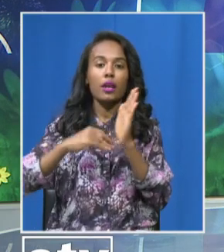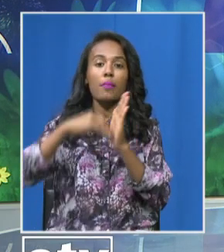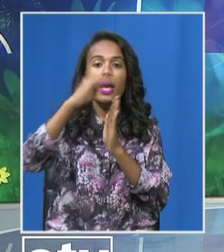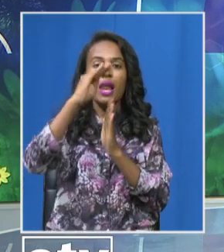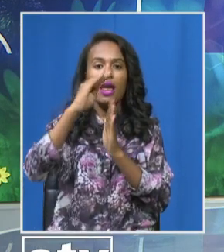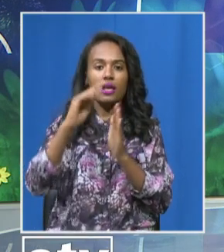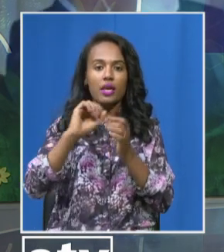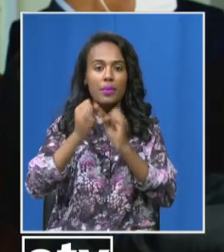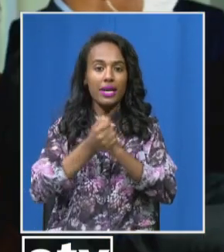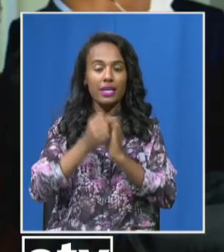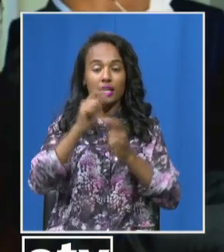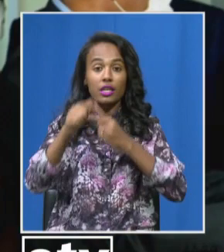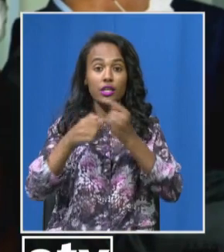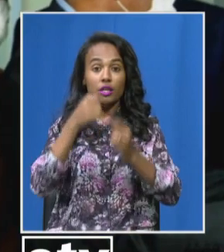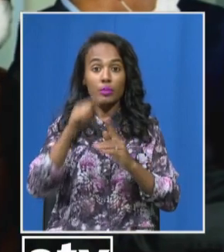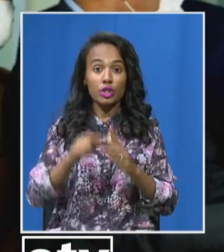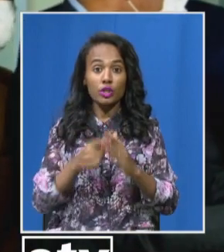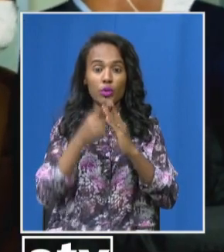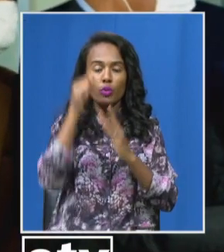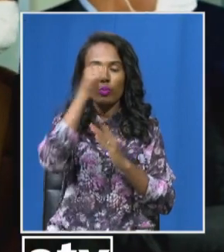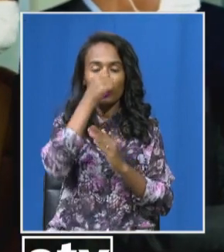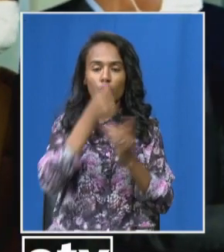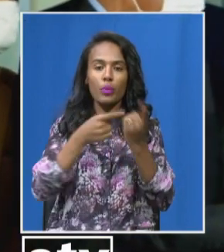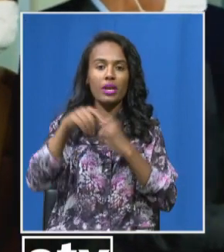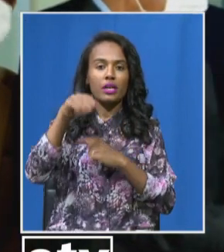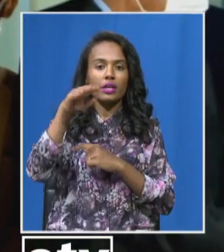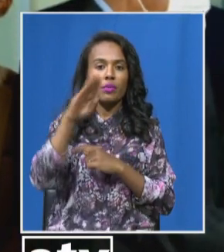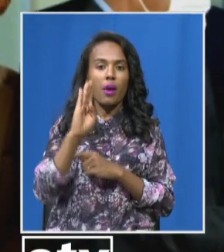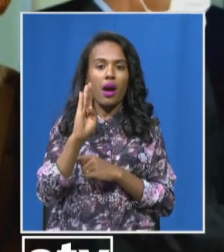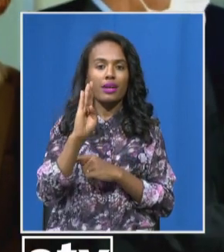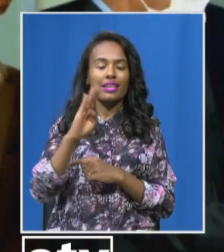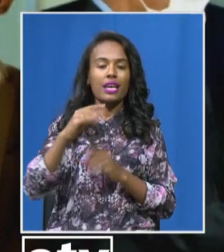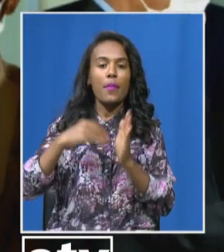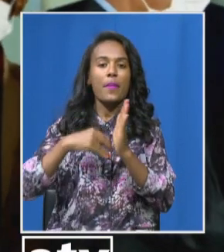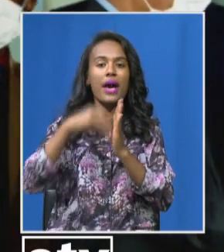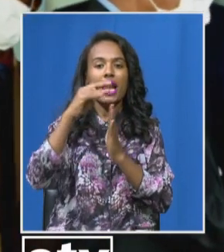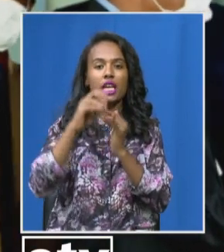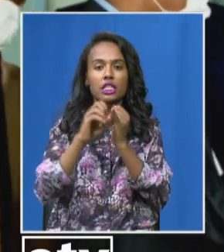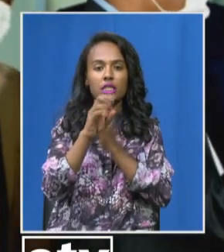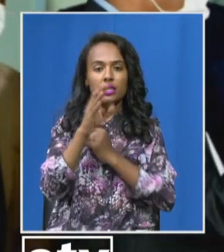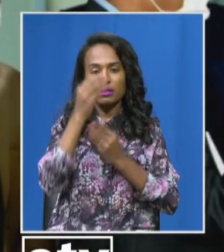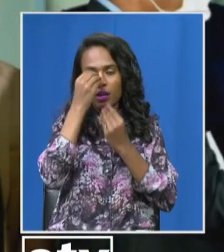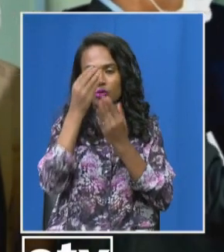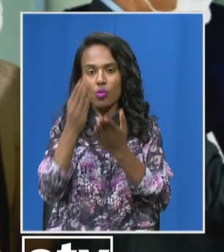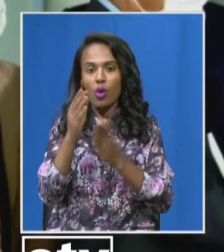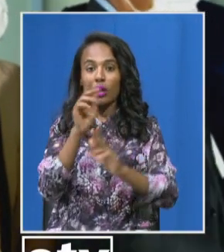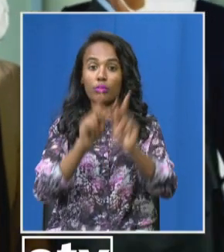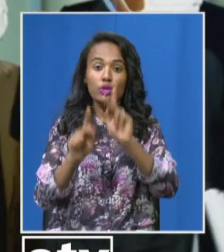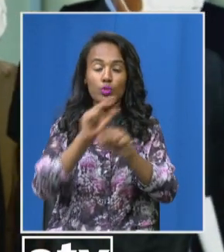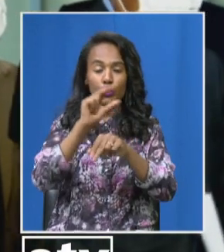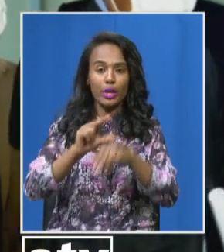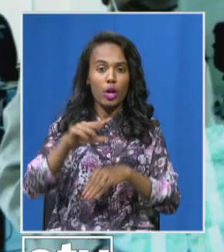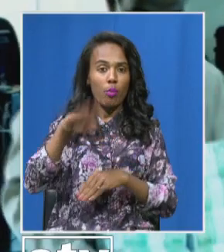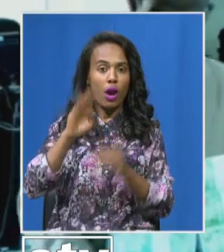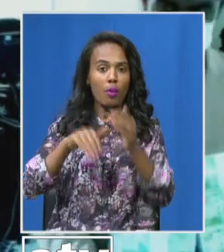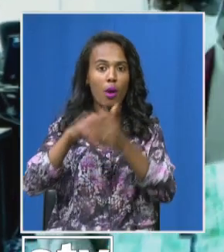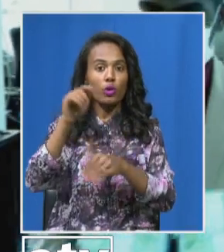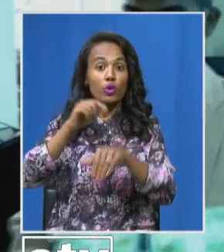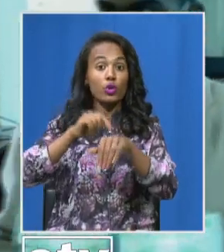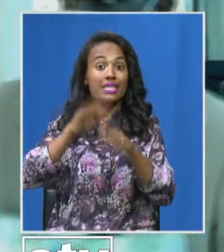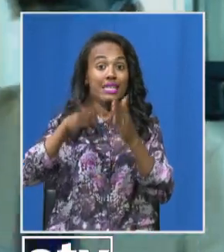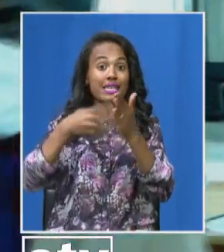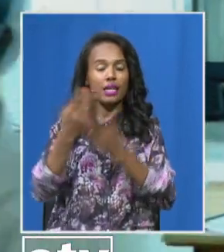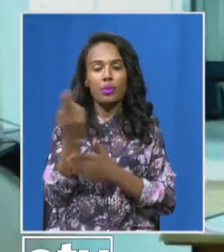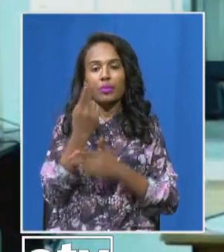ከተማ የመቀየር ሂደት መጀመሩን በኢትዮጵያ ንግድ ባንክ የመቀለ ዲስትሪክት አስታውቋል። ህብረተሰቡ ብሔራዊ ባንክ ባወጣው የጊዜ ሰሌዳ